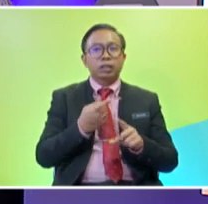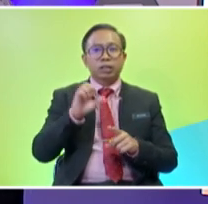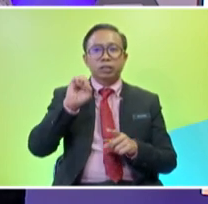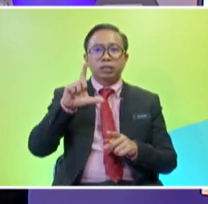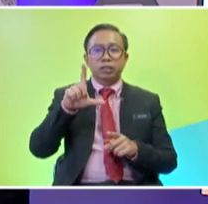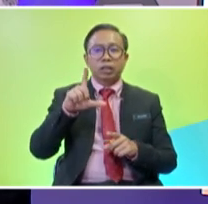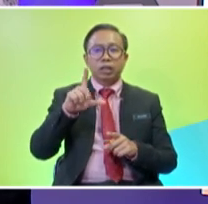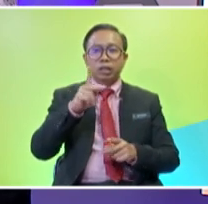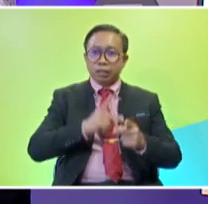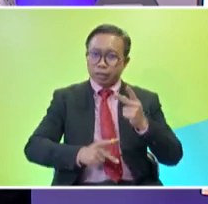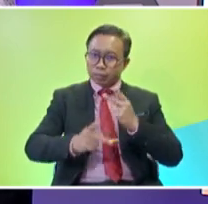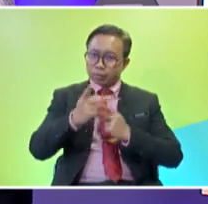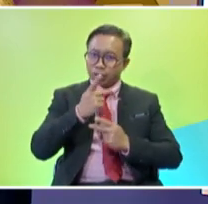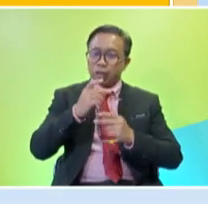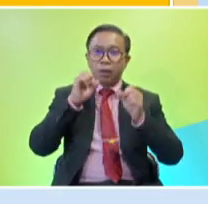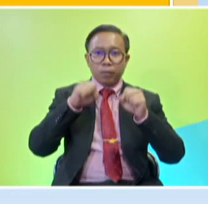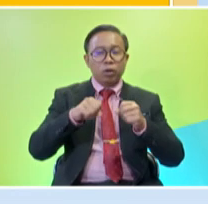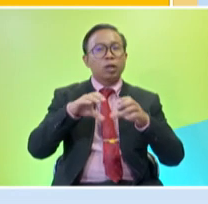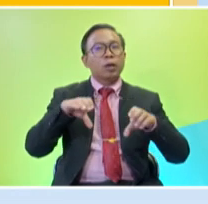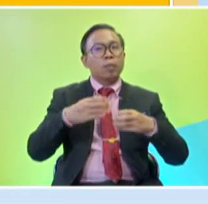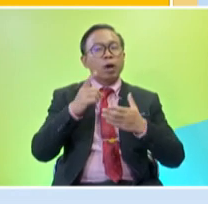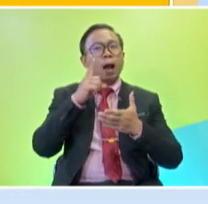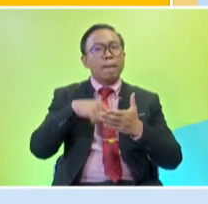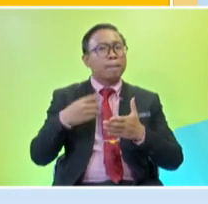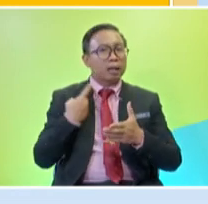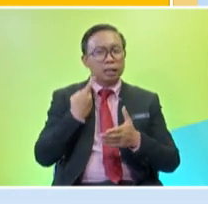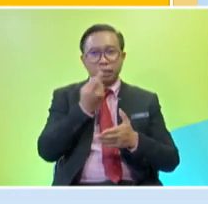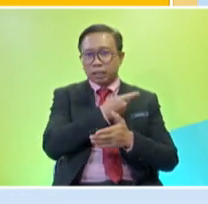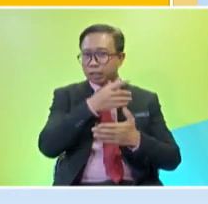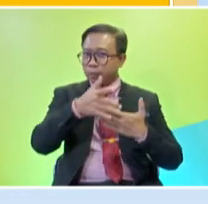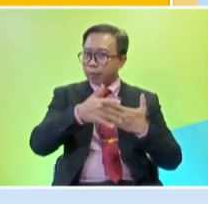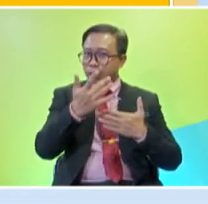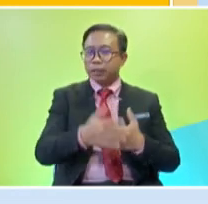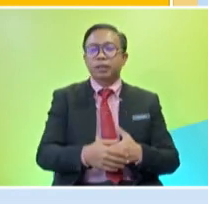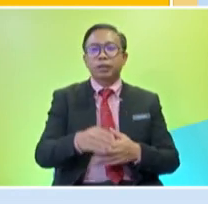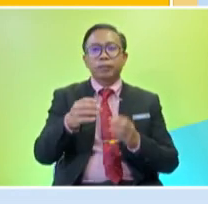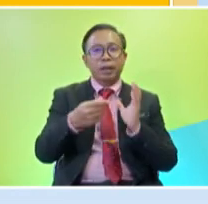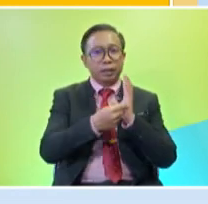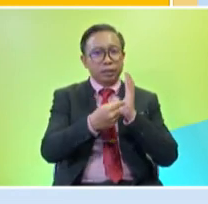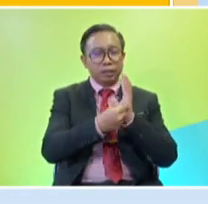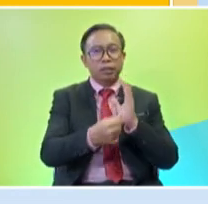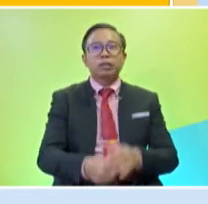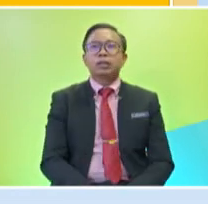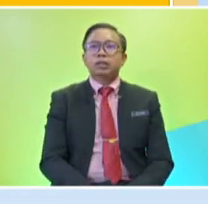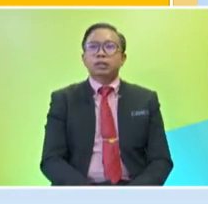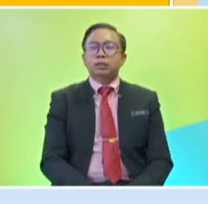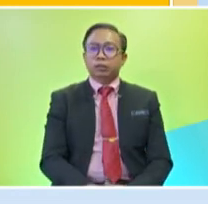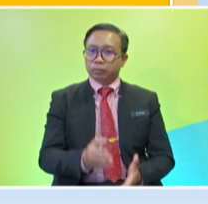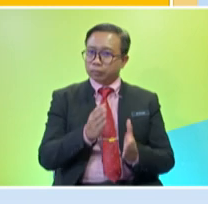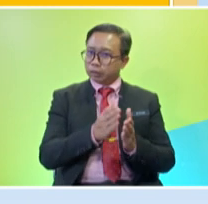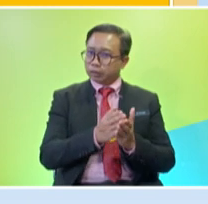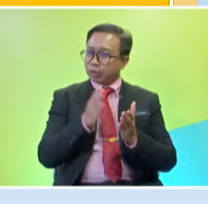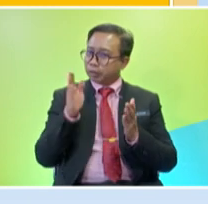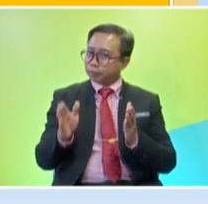yang boleh menghasilkan apa yang kita Panggil sebagai battery jadi antara aplikasi